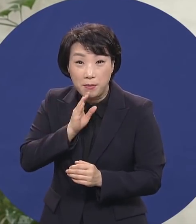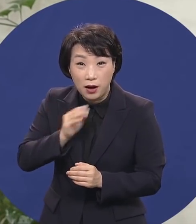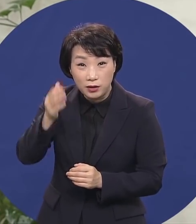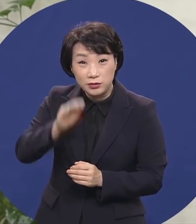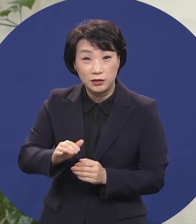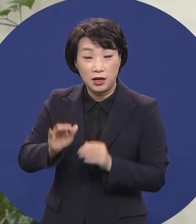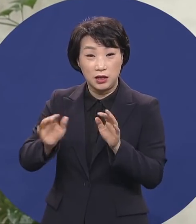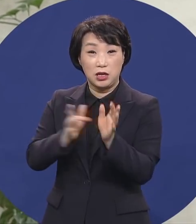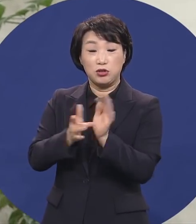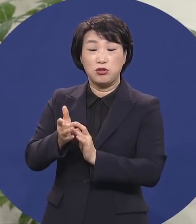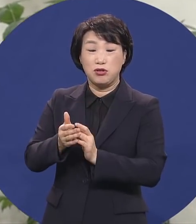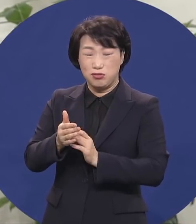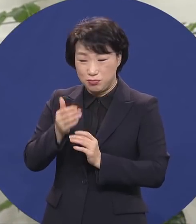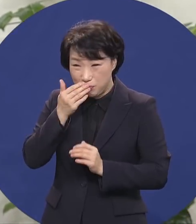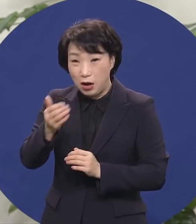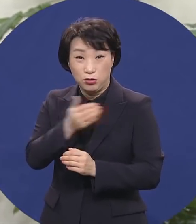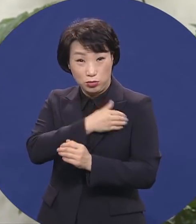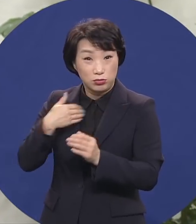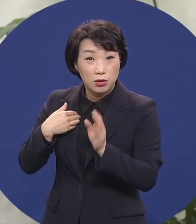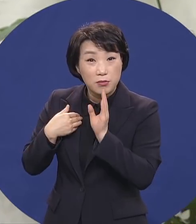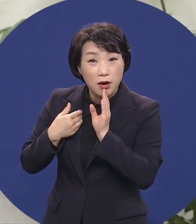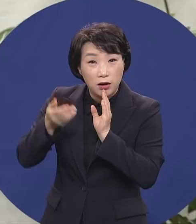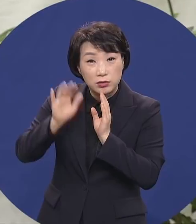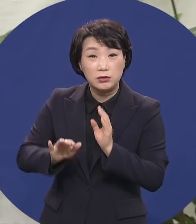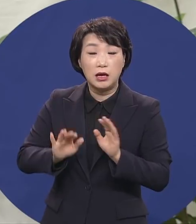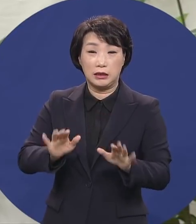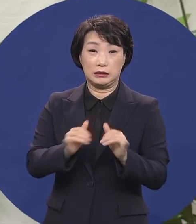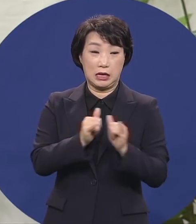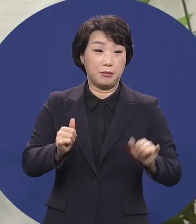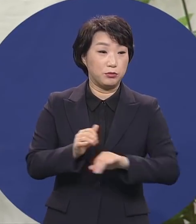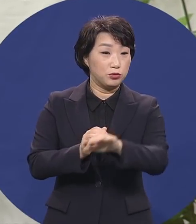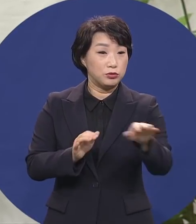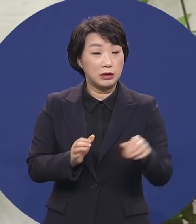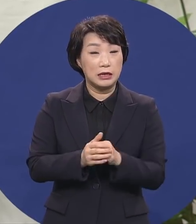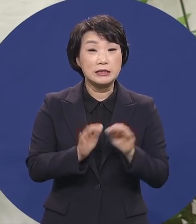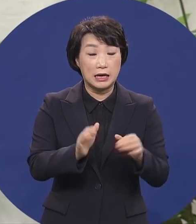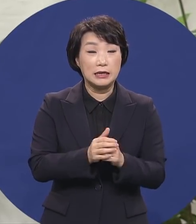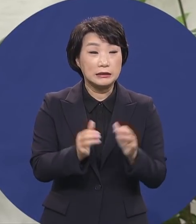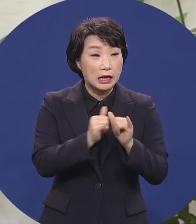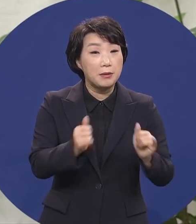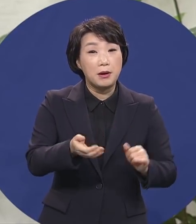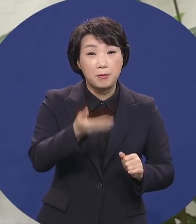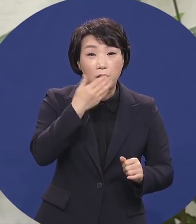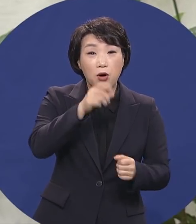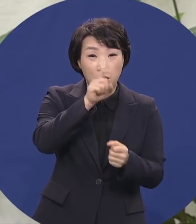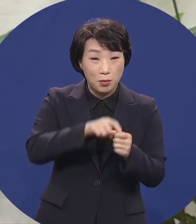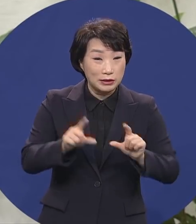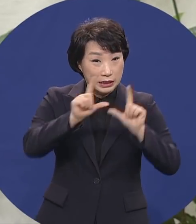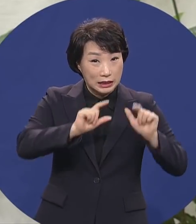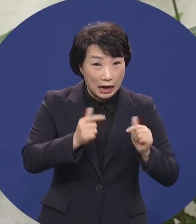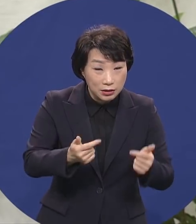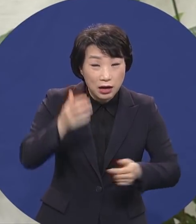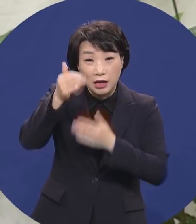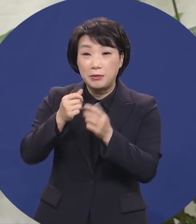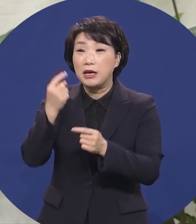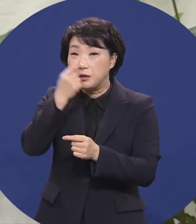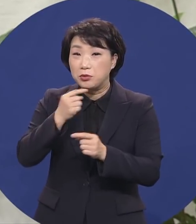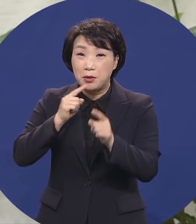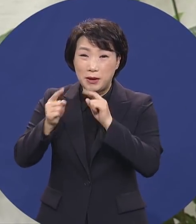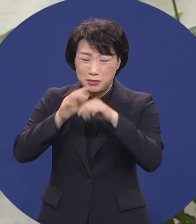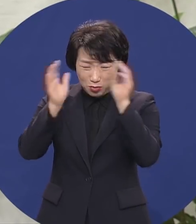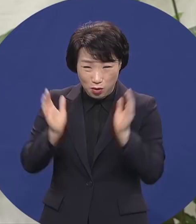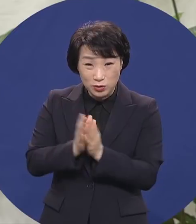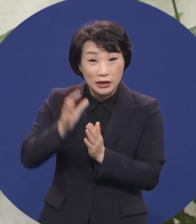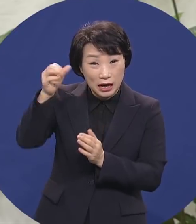할 수 있는데도 불구하고 사람이 떡으로만 살 것이 아니요 하나님의 입으로는